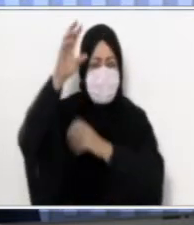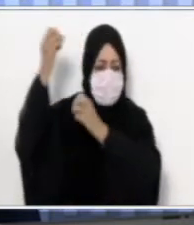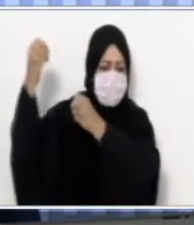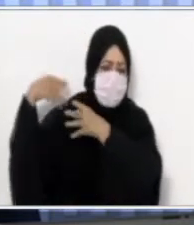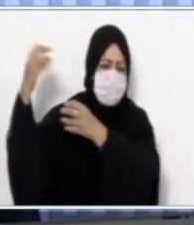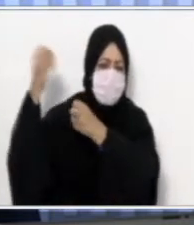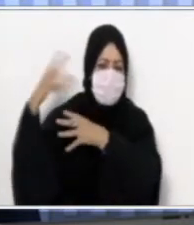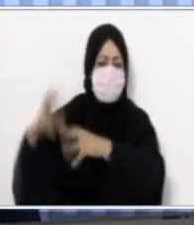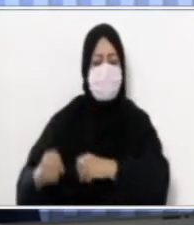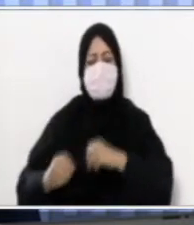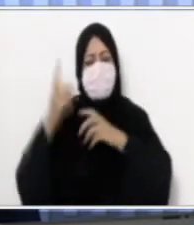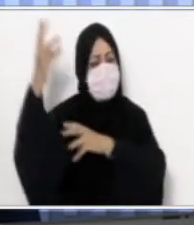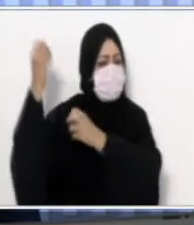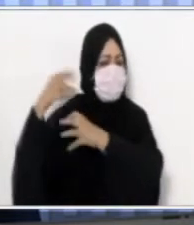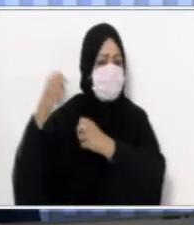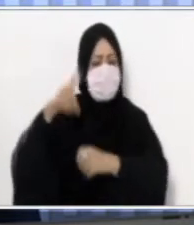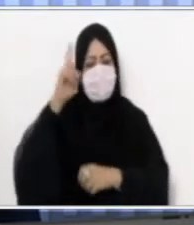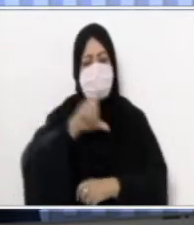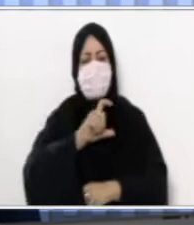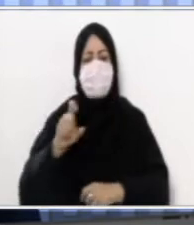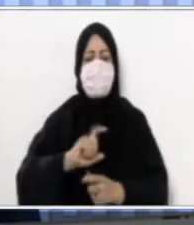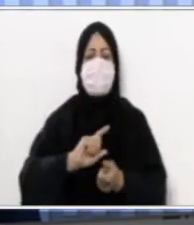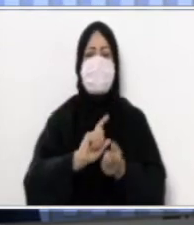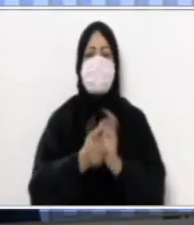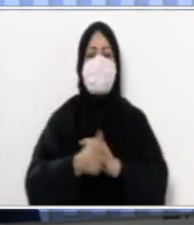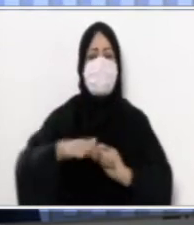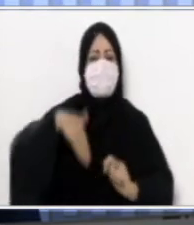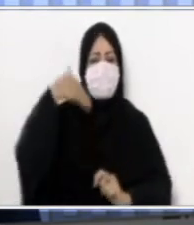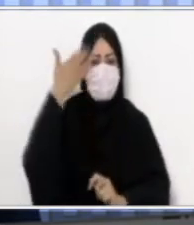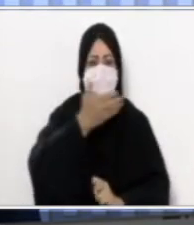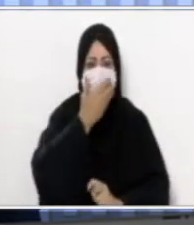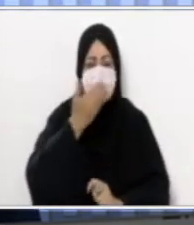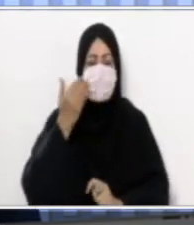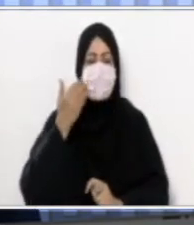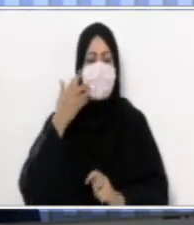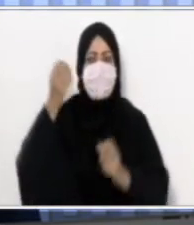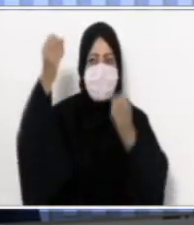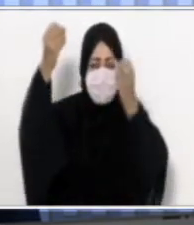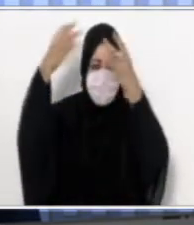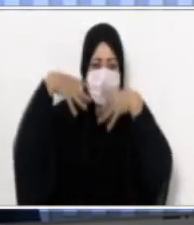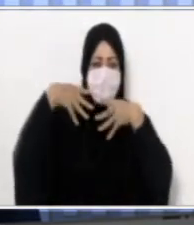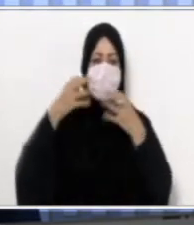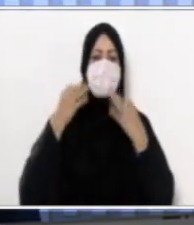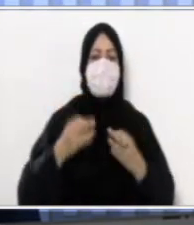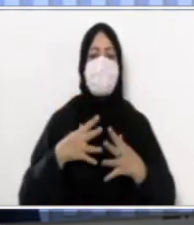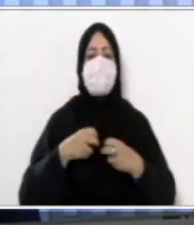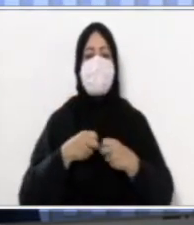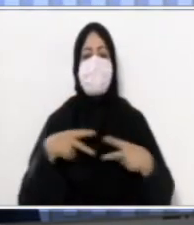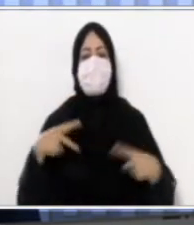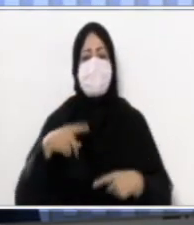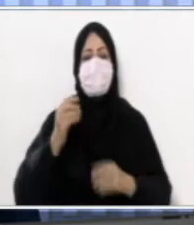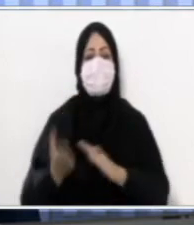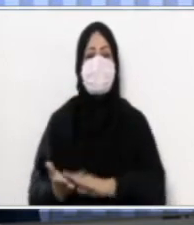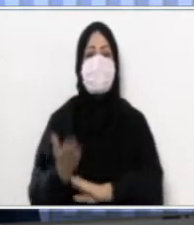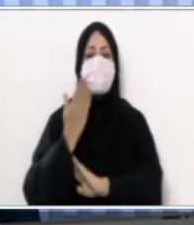بعد خروجه من شهر رمضان، وفي آخرته عند رؤية الأجر العظيم الذي